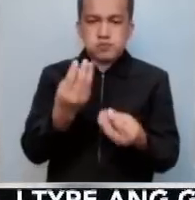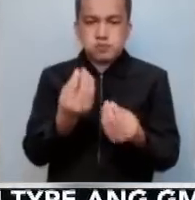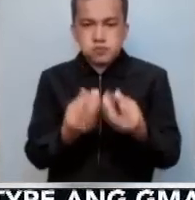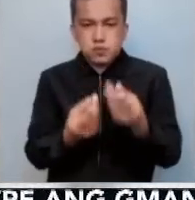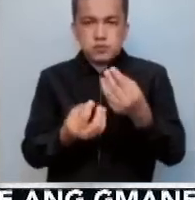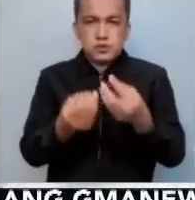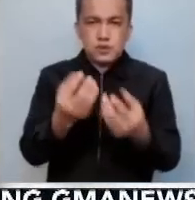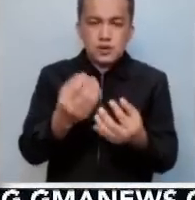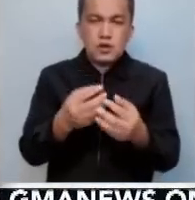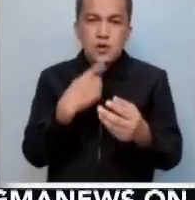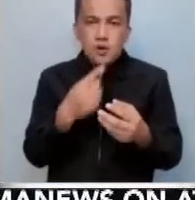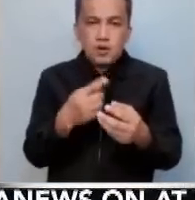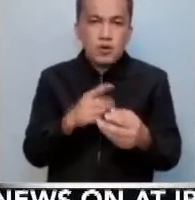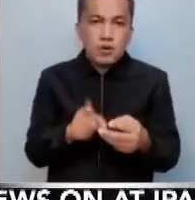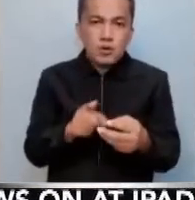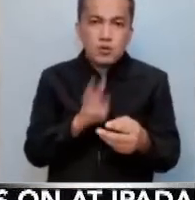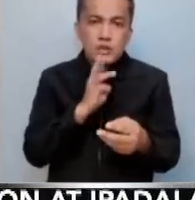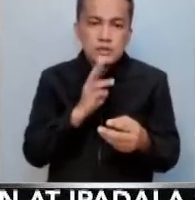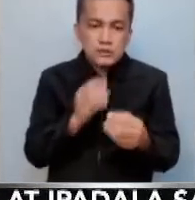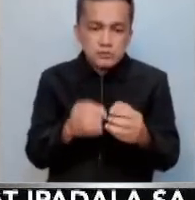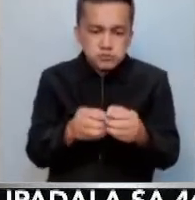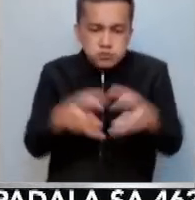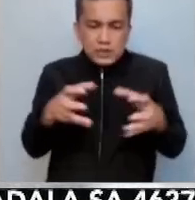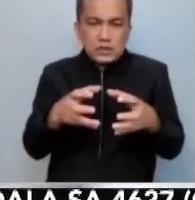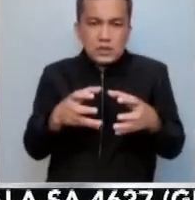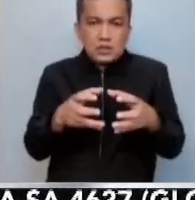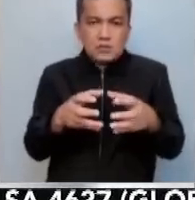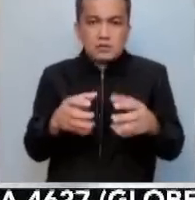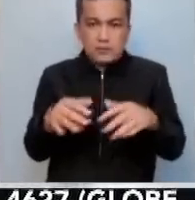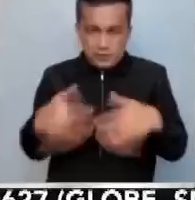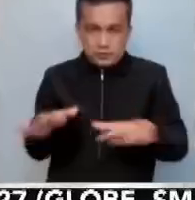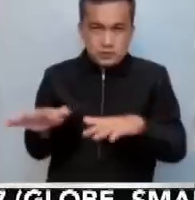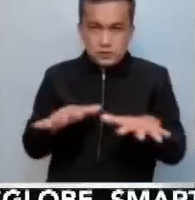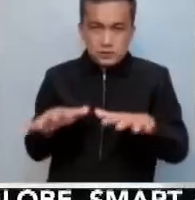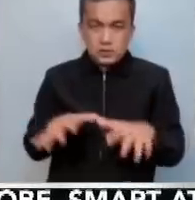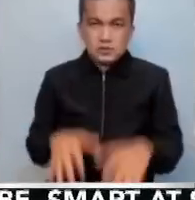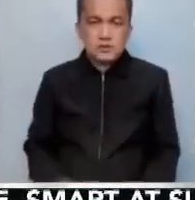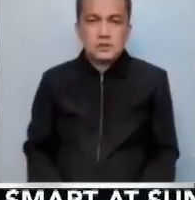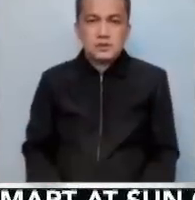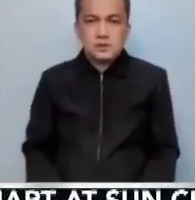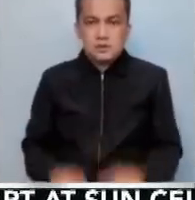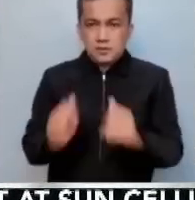ang butas ng tubig sa hot spring matapos ang lindol. Malayo rin daw sa mga bahay